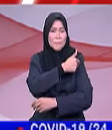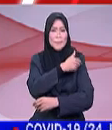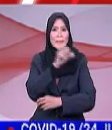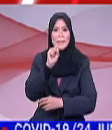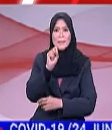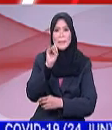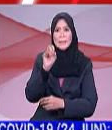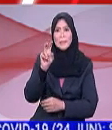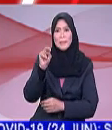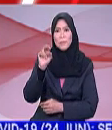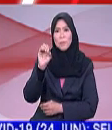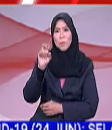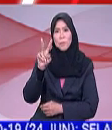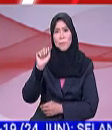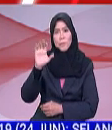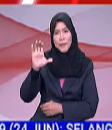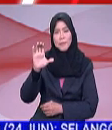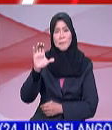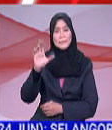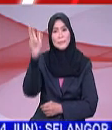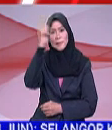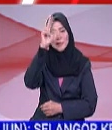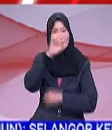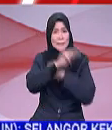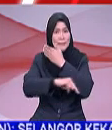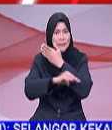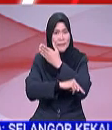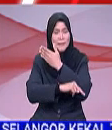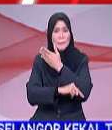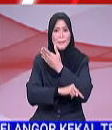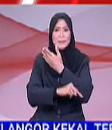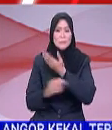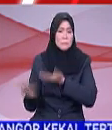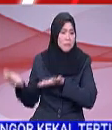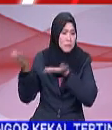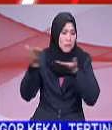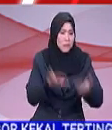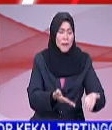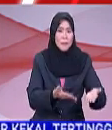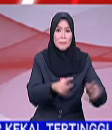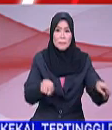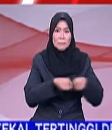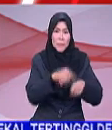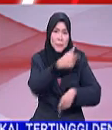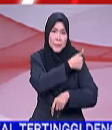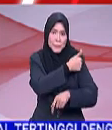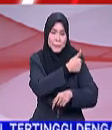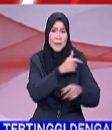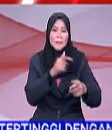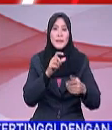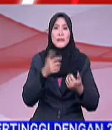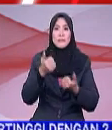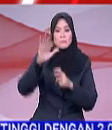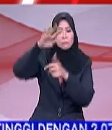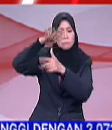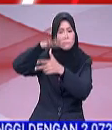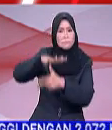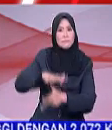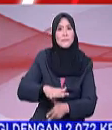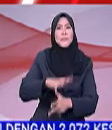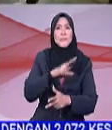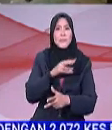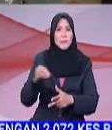Sinovac diterima dari kerajaan negeri yang telah dibawa ke Long Pasir menggunakan pesawat TUDM dan jalan